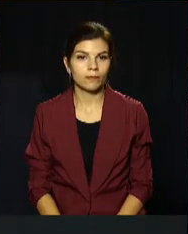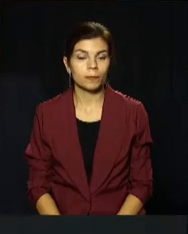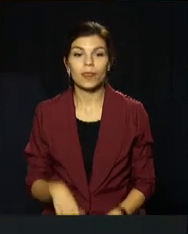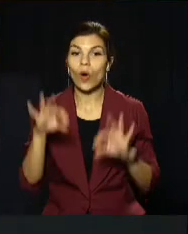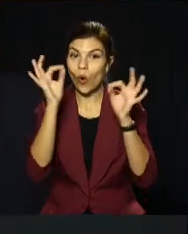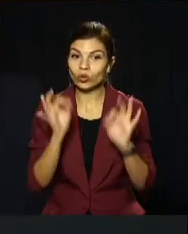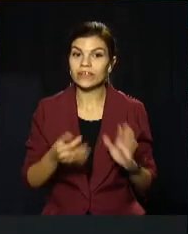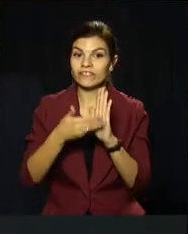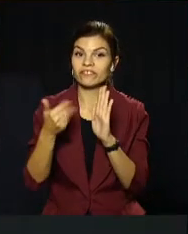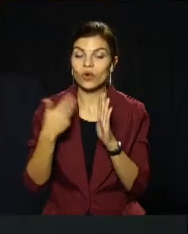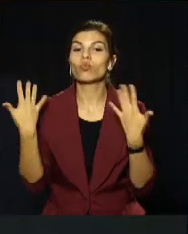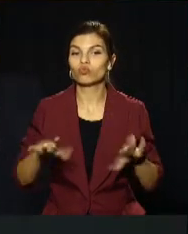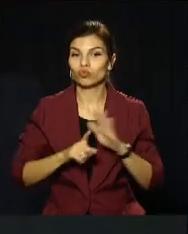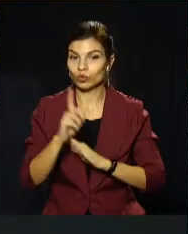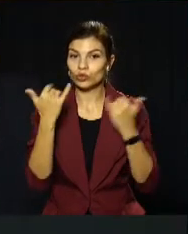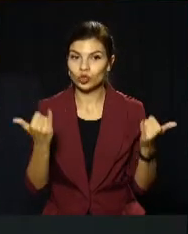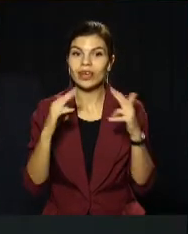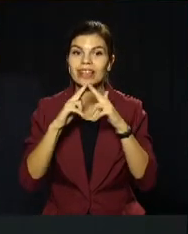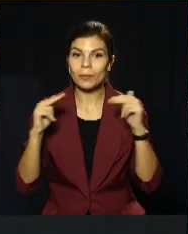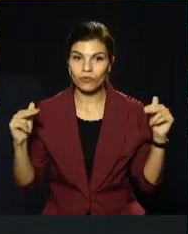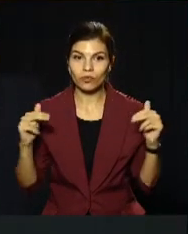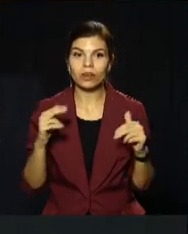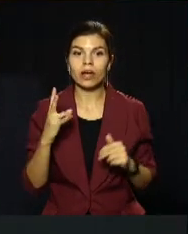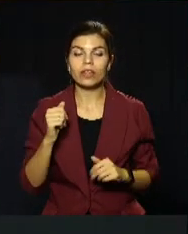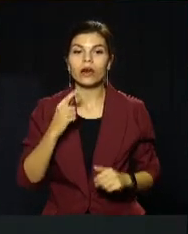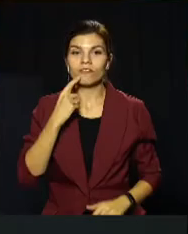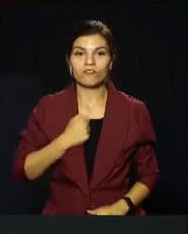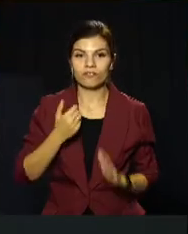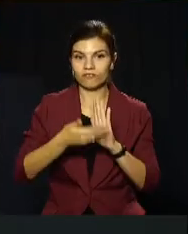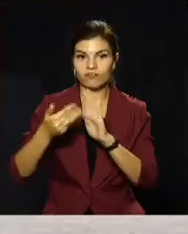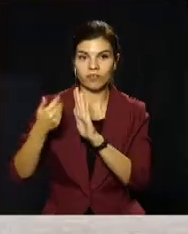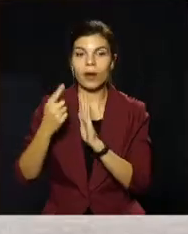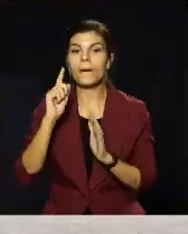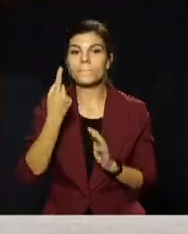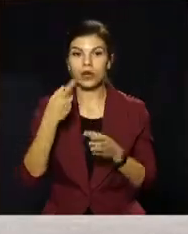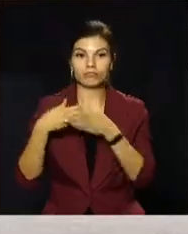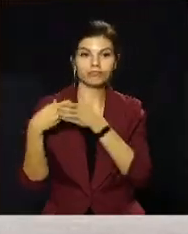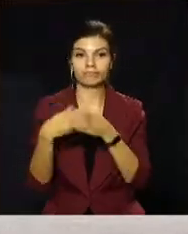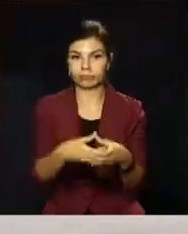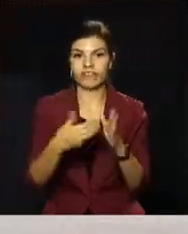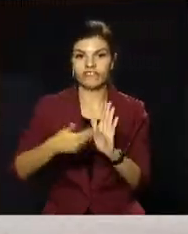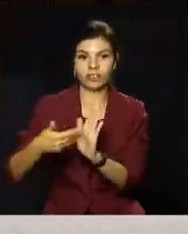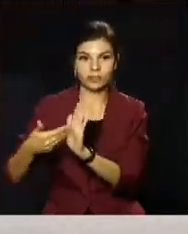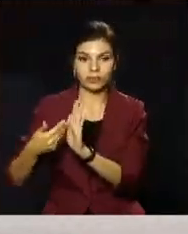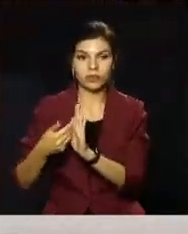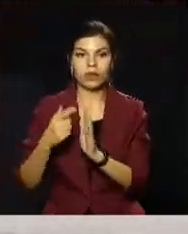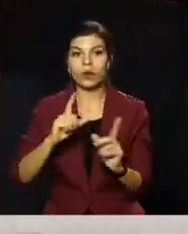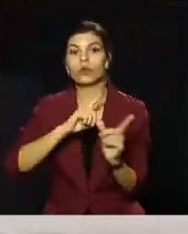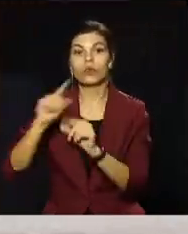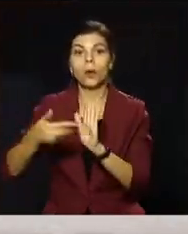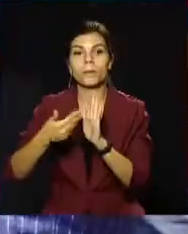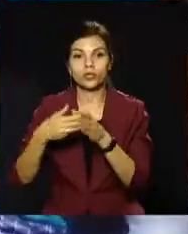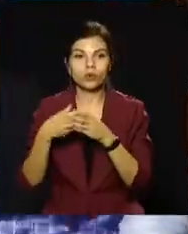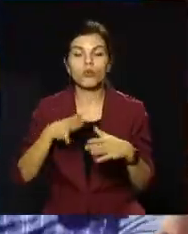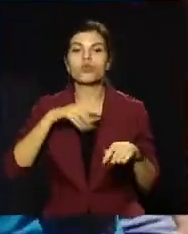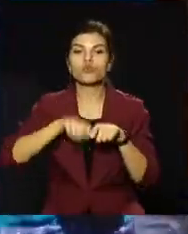Осінній призов розпочався. Сьогодні із Дніпропетровщини на строкову службу відправилася перша партія призовників. До від'їзду призовники